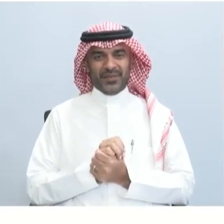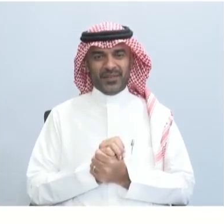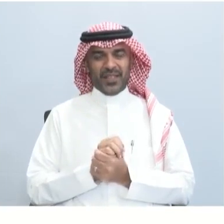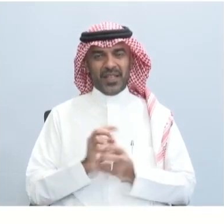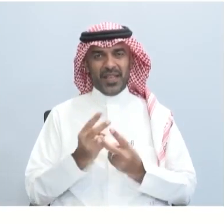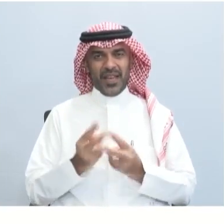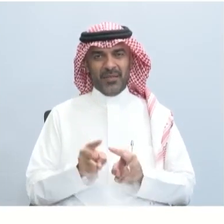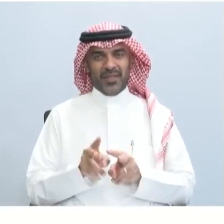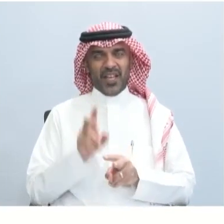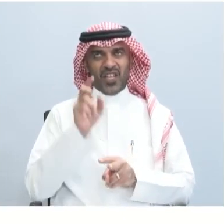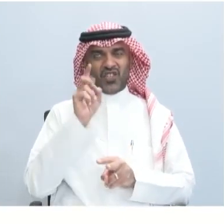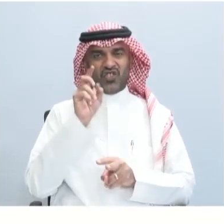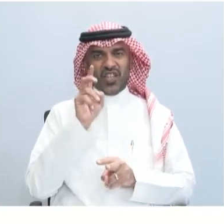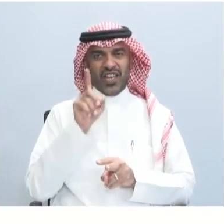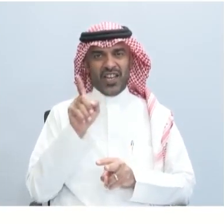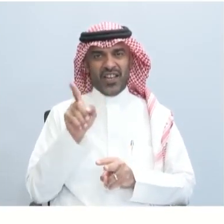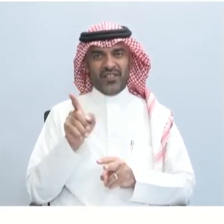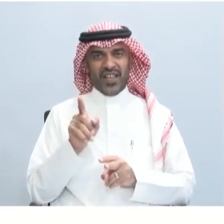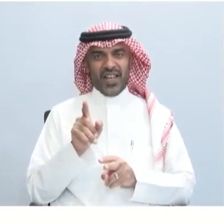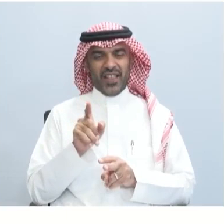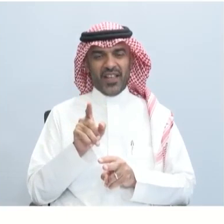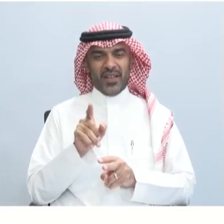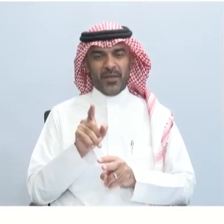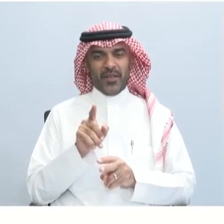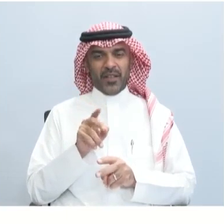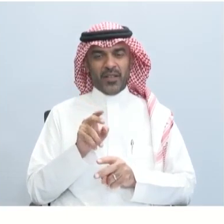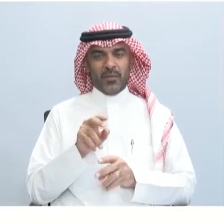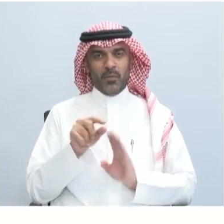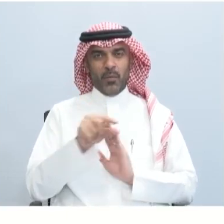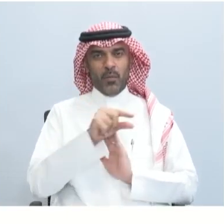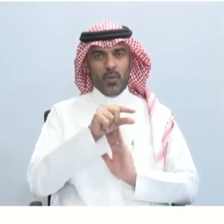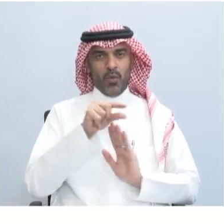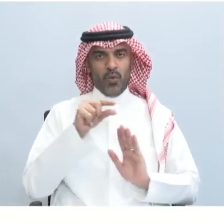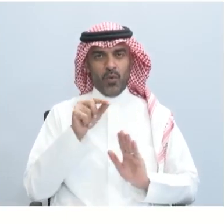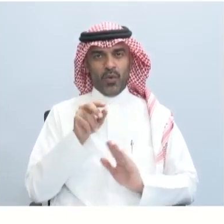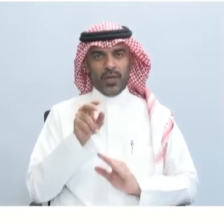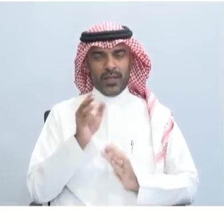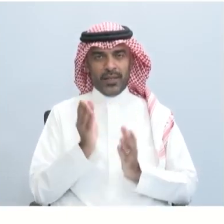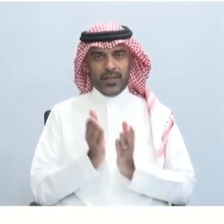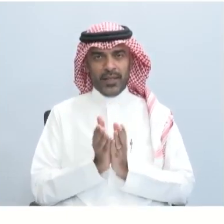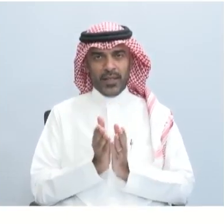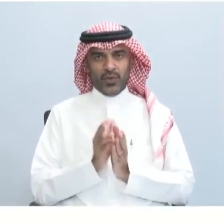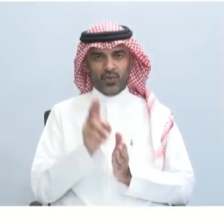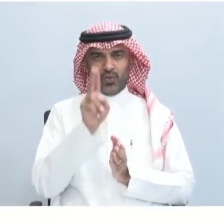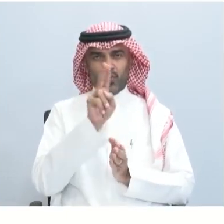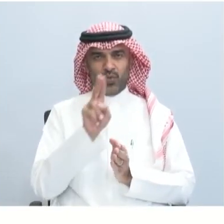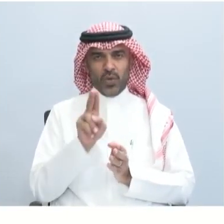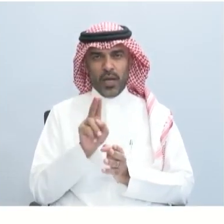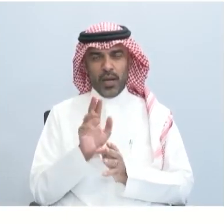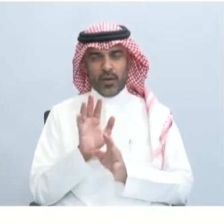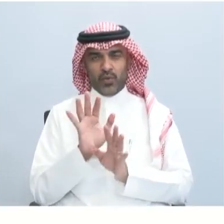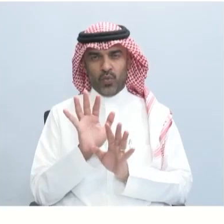نبدا باذن الله هذا الفصل بدايه ما الماده ما هي الماده يا